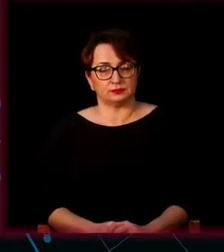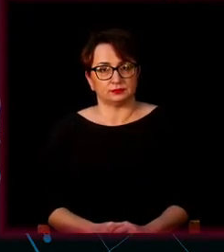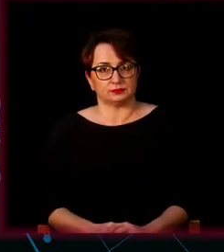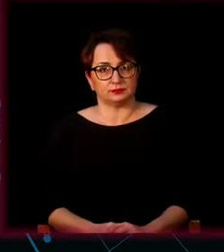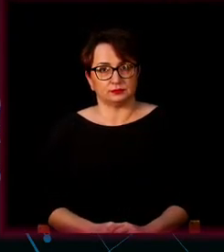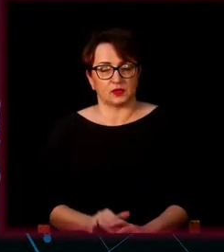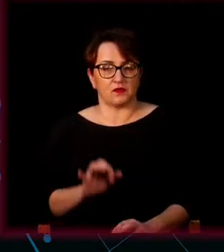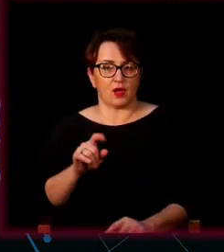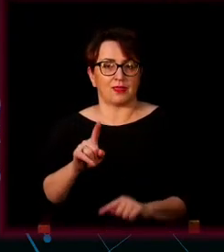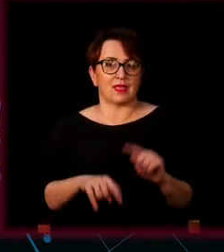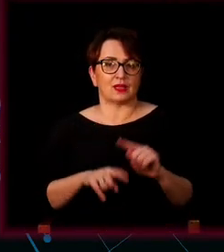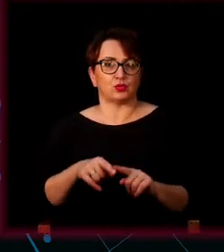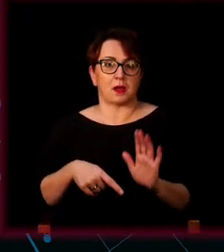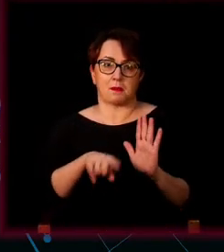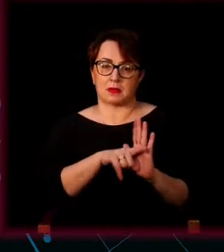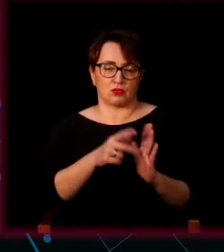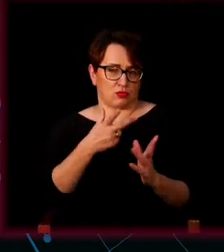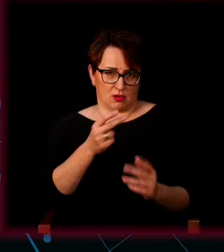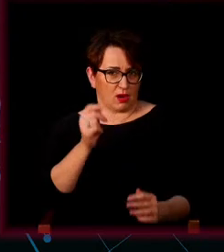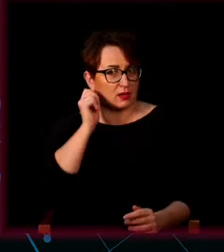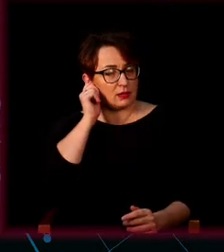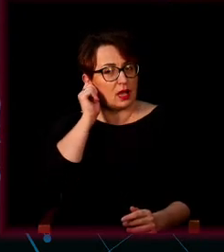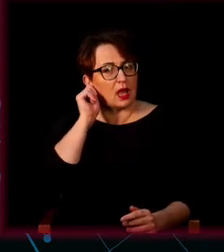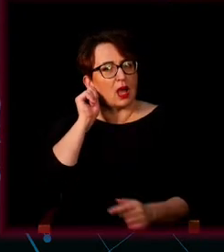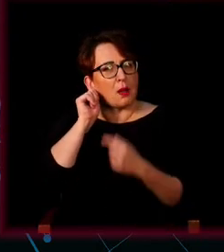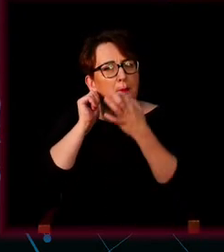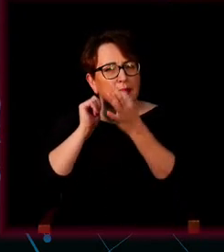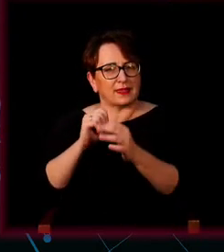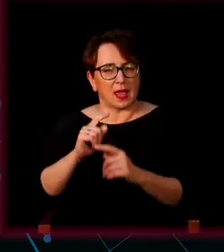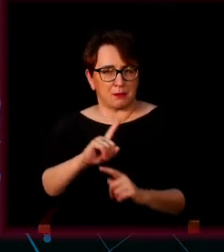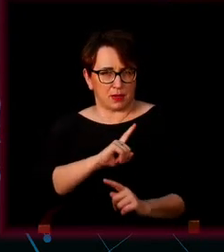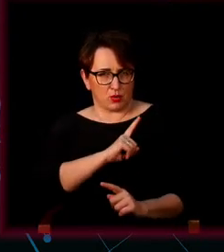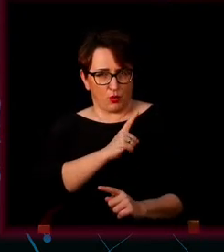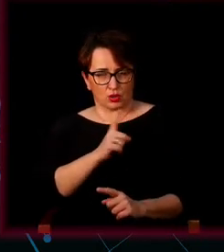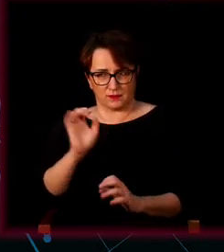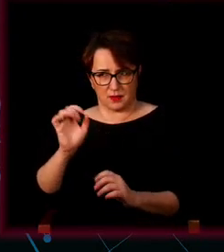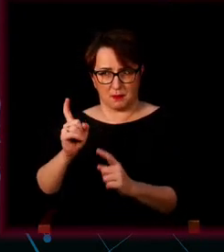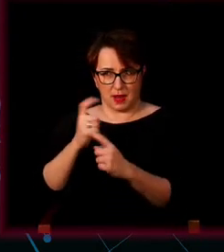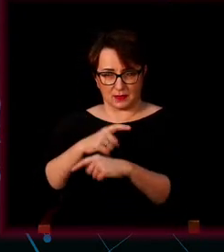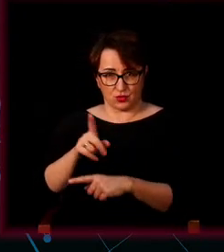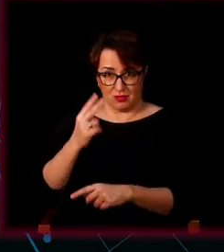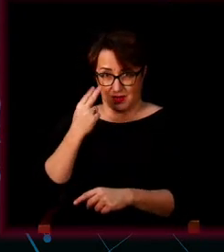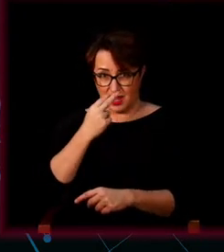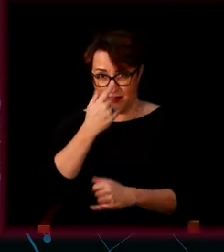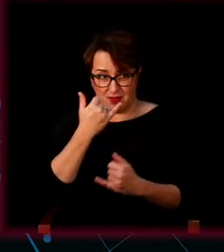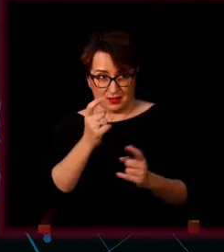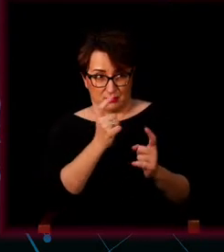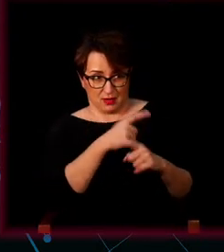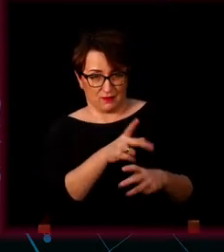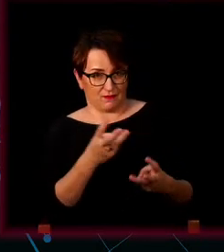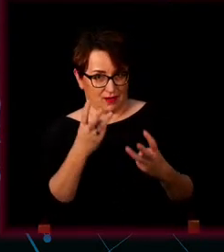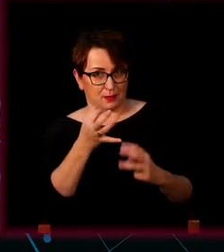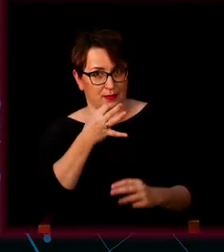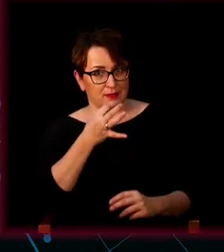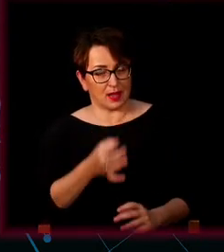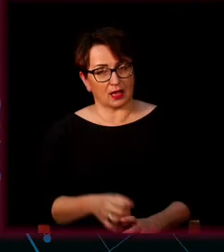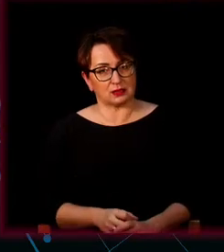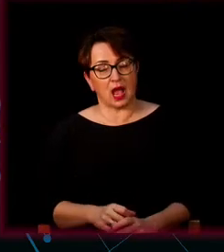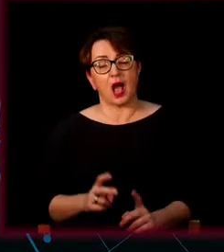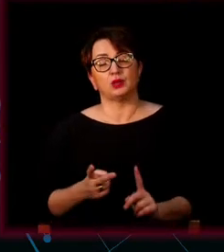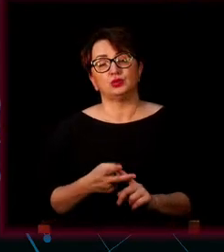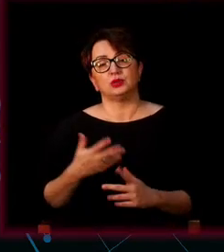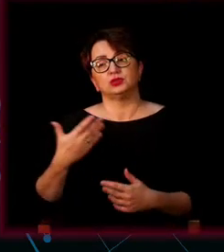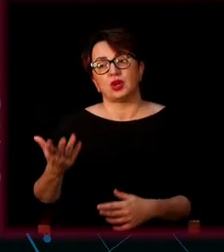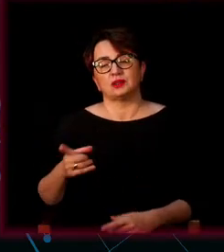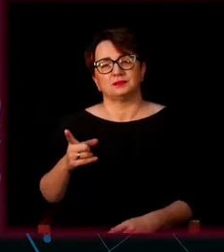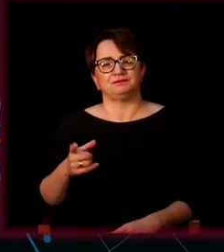antagonistycznej natury, tak? Że właśnie to pytanie, czy to miłość do kraju oznacza nienawiść do innego kraju, jest tu kluczowe. No a z drugiej strony też